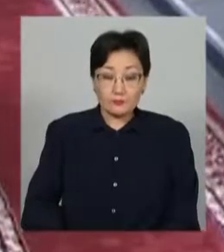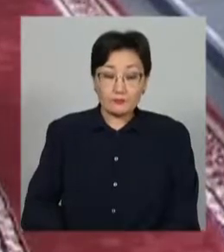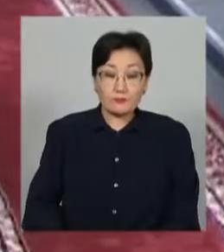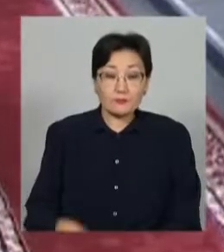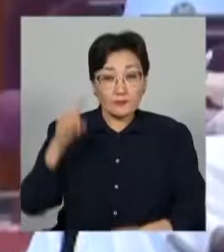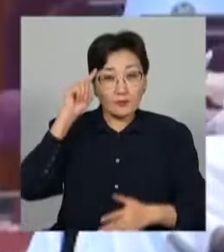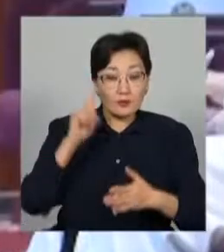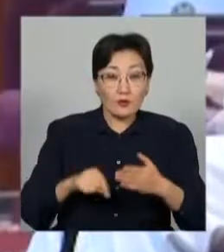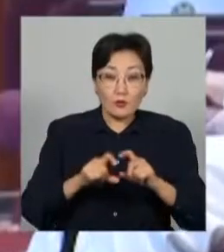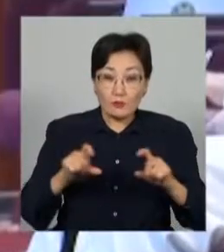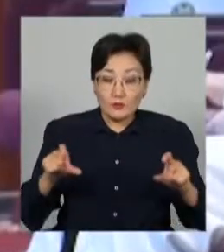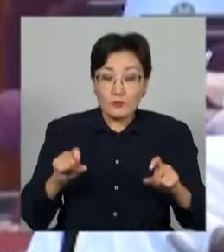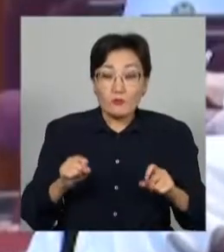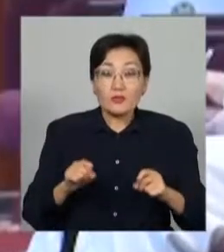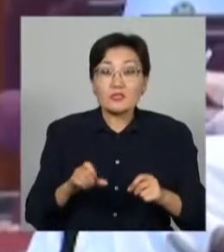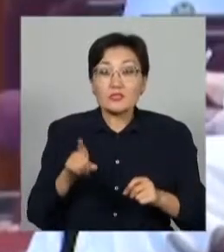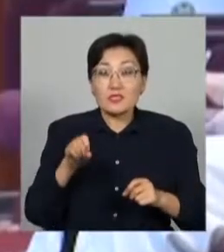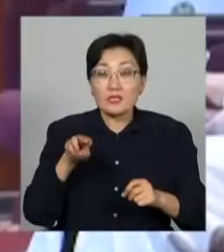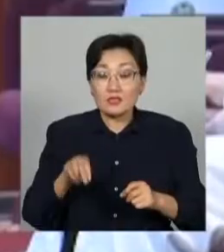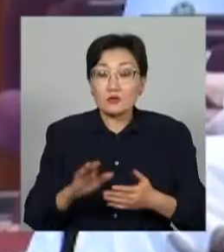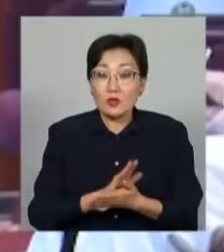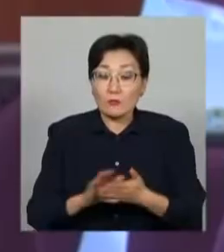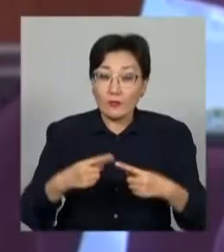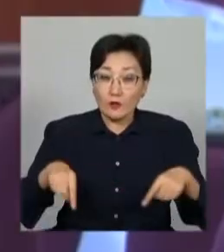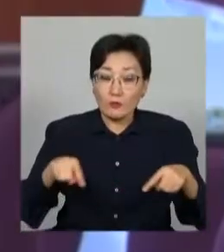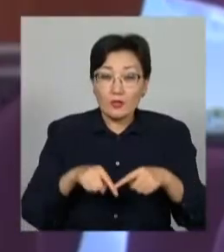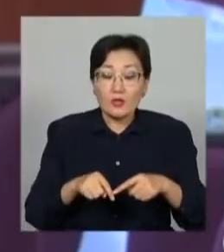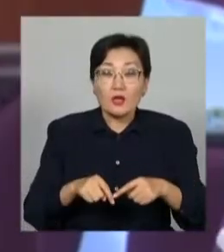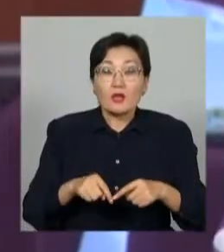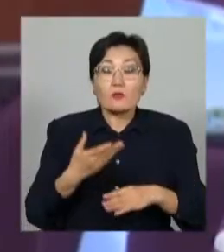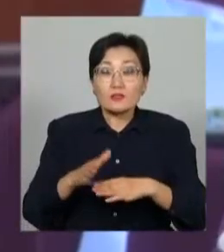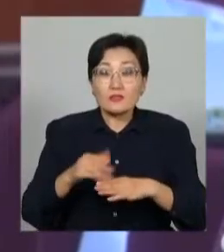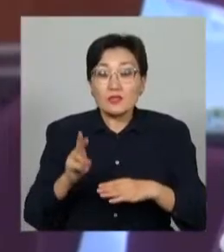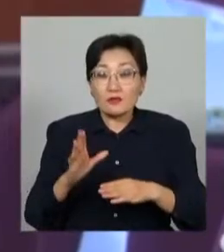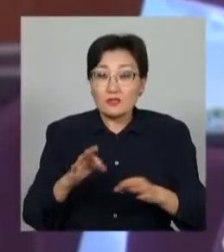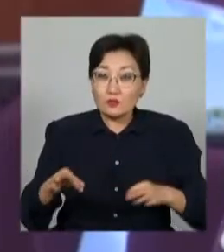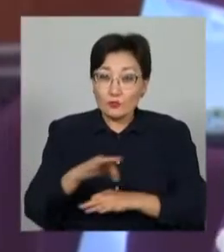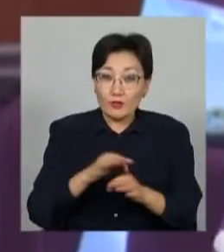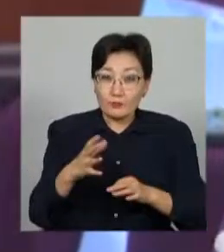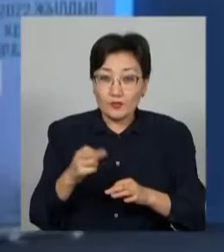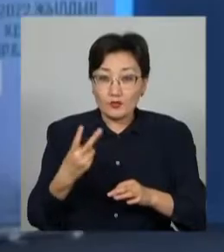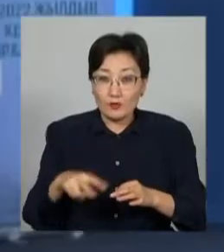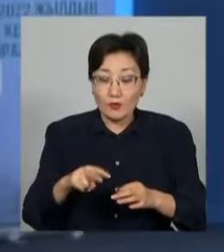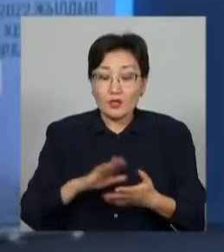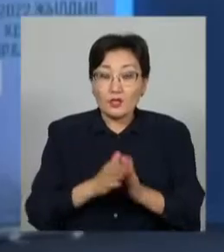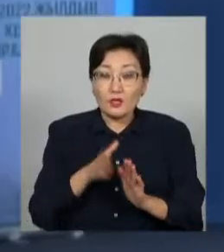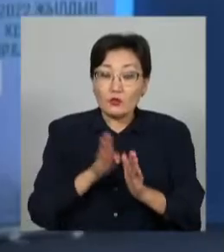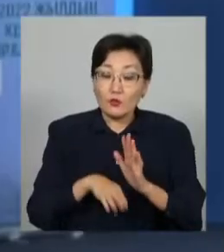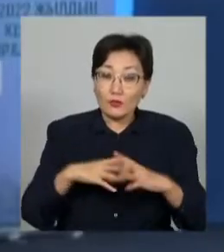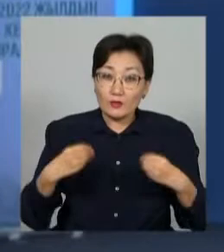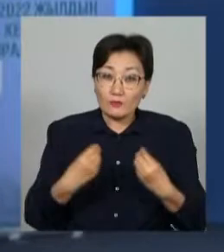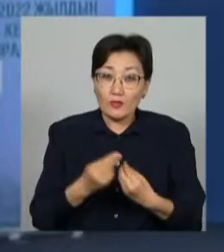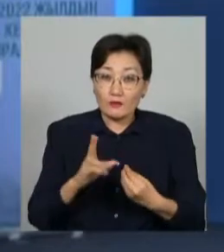Діни басқарма осы уақытқа дейін зекет және қайырымдылық қор аясында ел үлесі пәтерге жобасымен 520 мұқтаж отбасына баспаналы